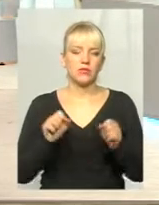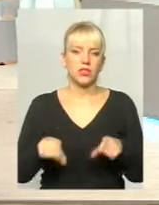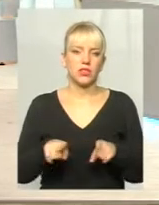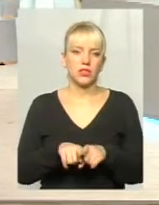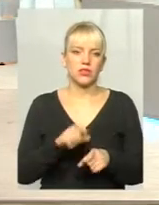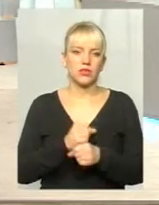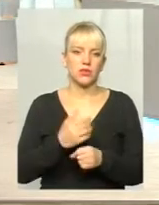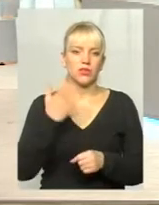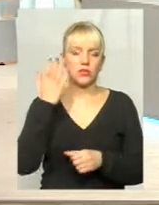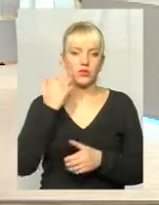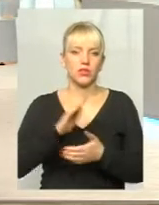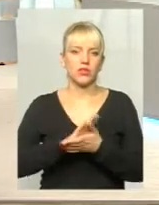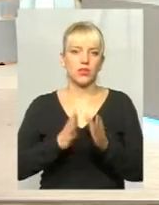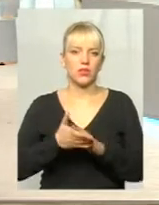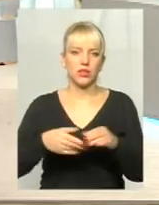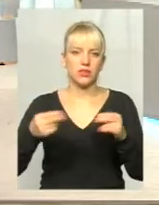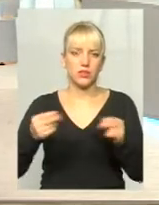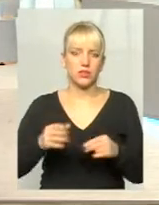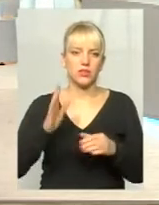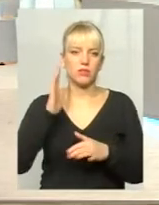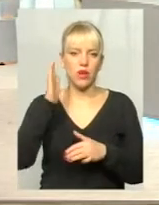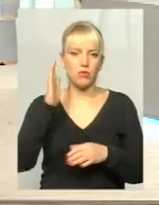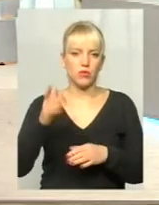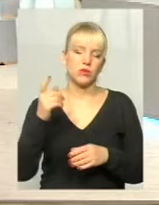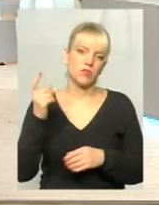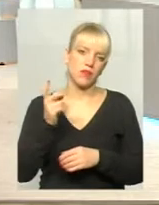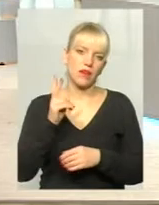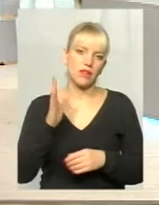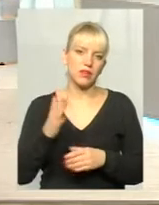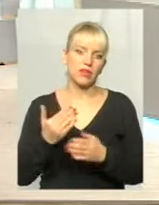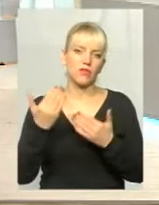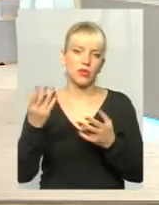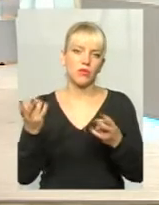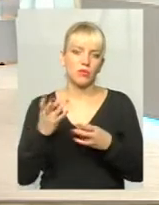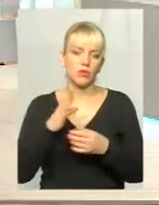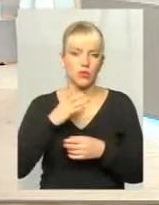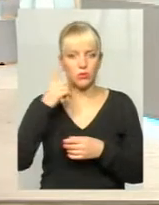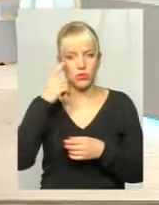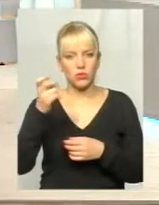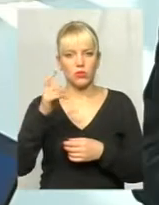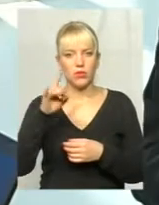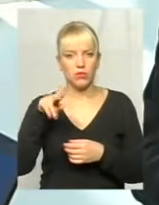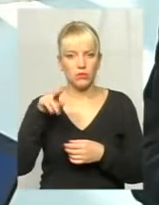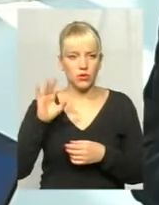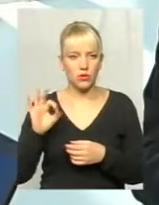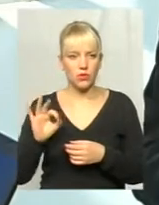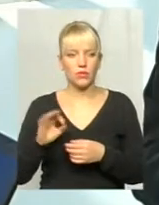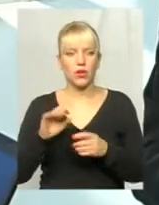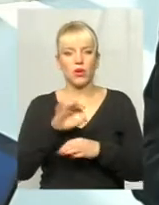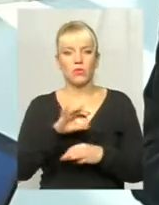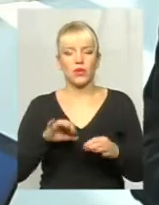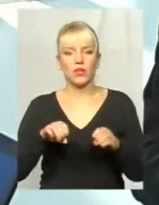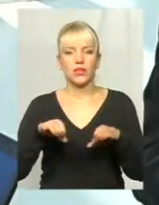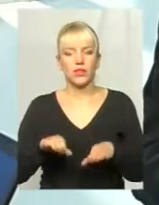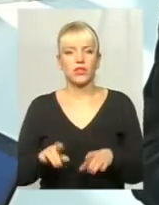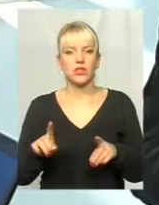коли заключається договір з майбутніми власниками квартир, і вони повинні бути повідомлені про проєктні рішення,